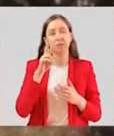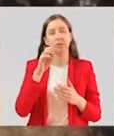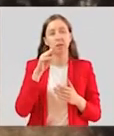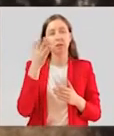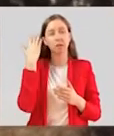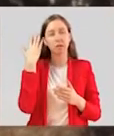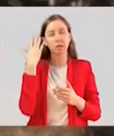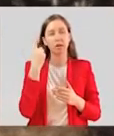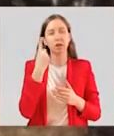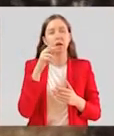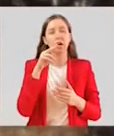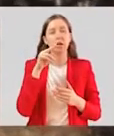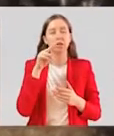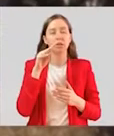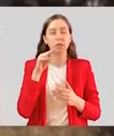около 200 лет назад, в